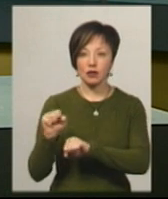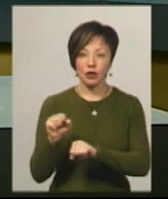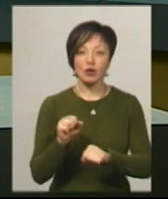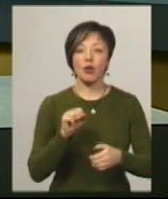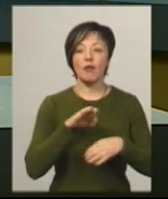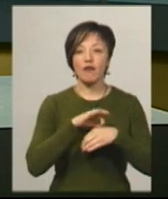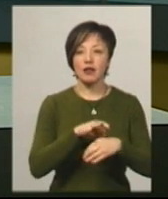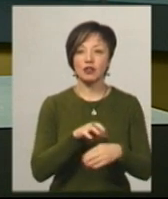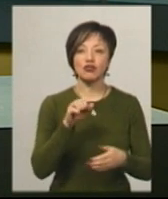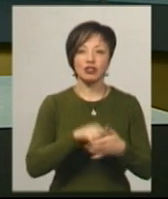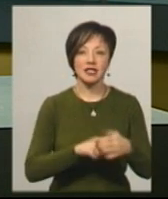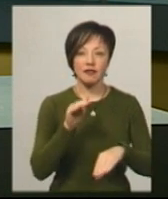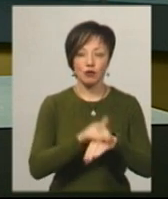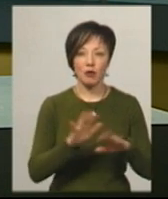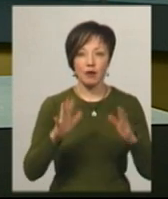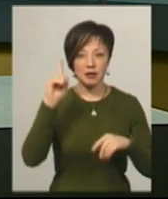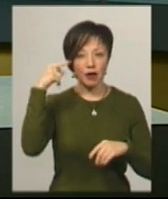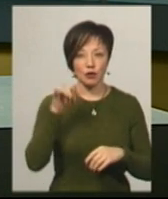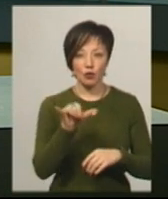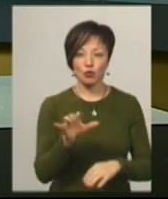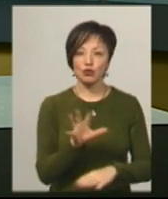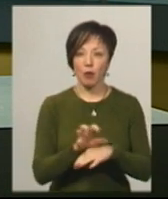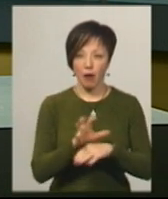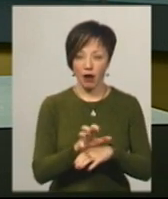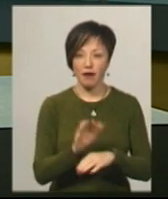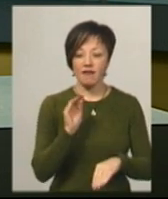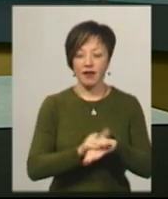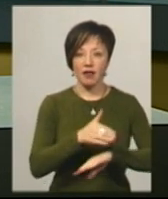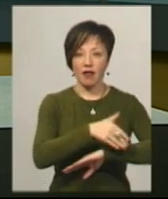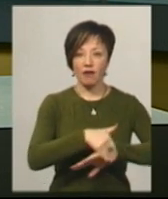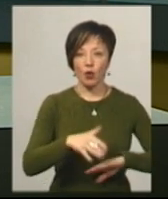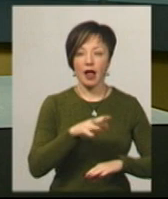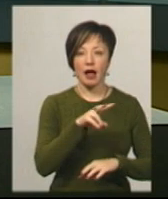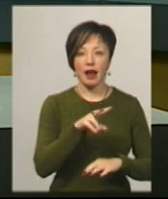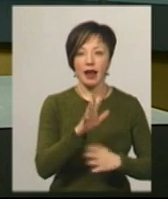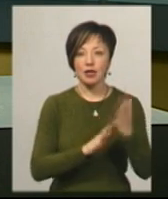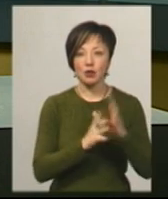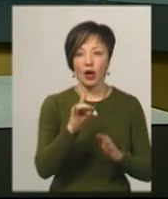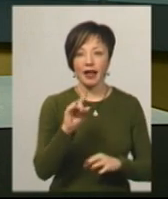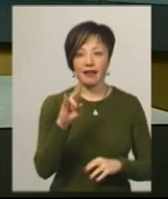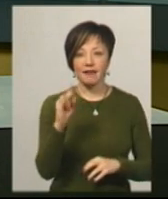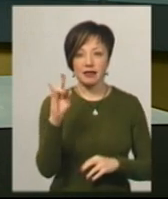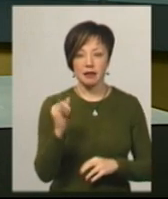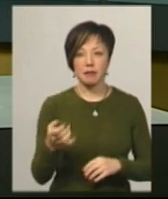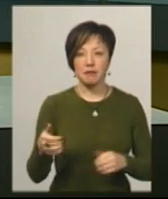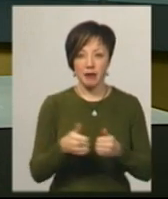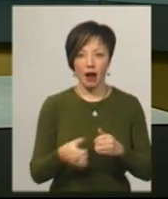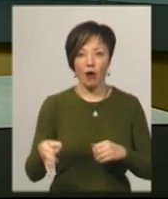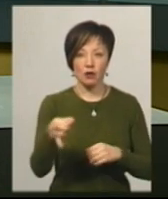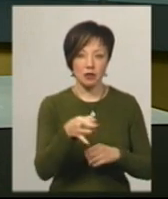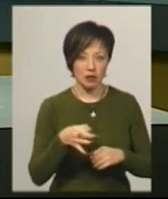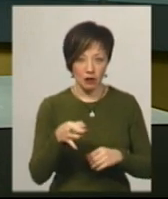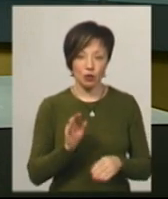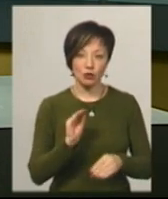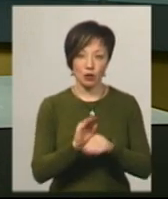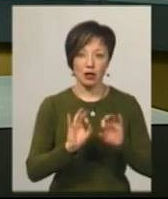зафіксований 29 січня випадок сказу собаки. Пса виявили на вулиці Лісогринівецькій біля мікрорайону Озерна. Дмитро